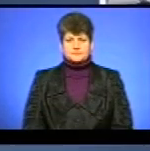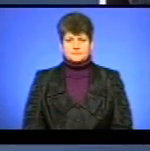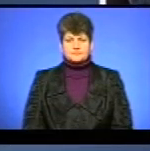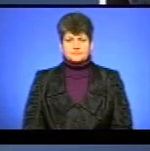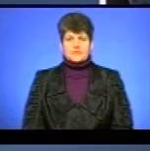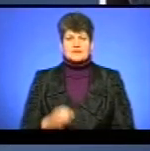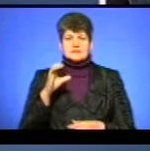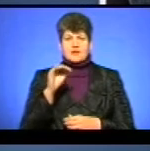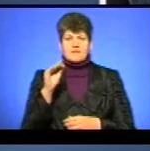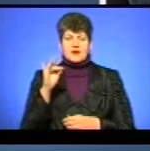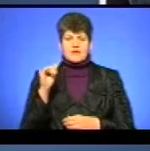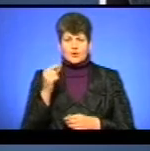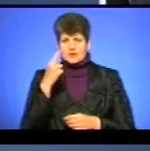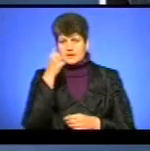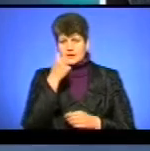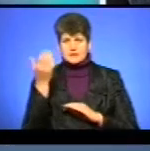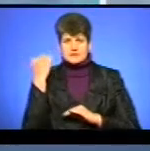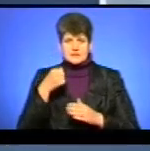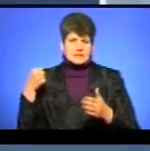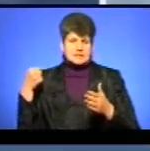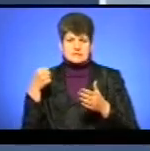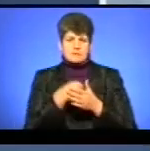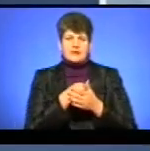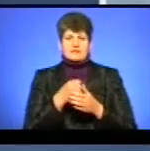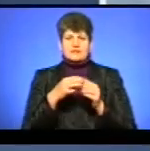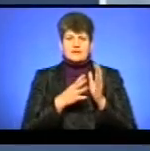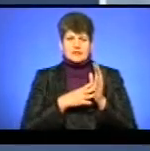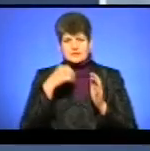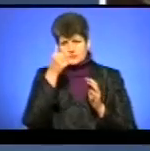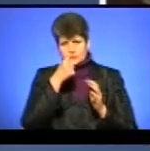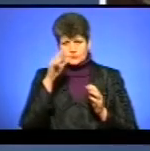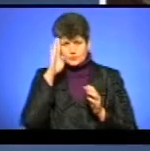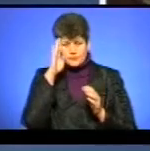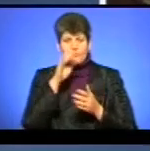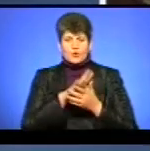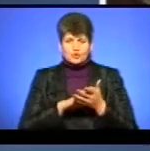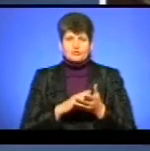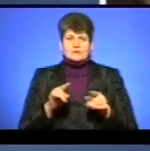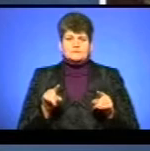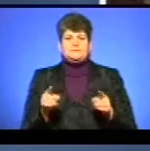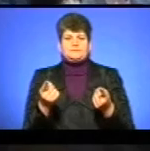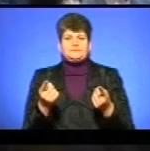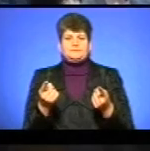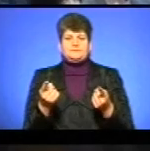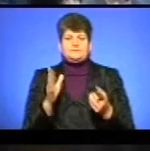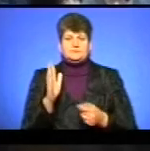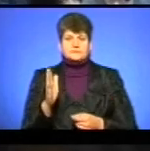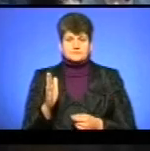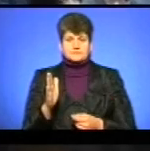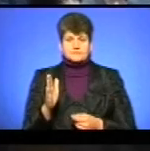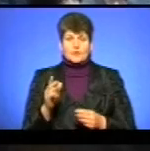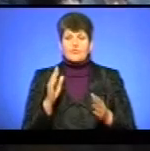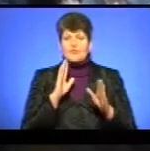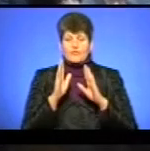Сергія Франєва, який рік тому збив автомобілем 19-річного Романа Борчука, продовжить тримати під вартою. Мені в